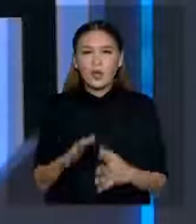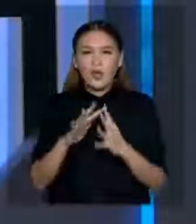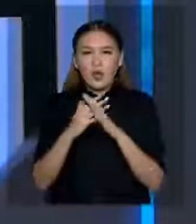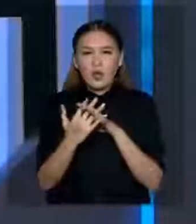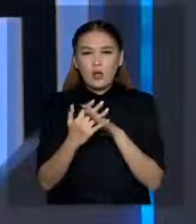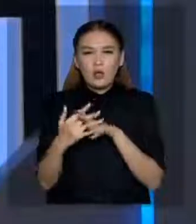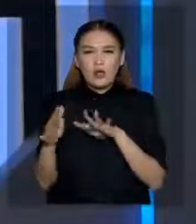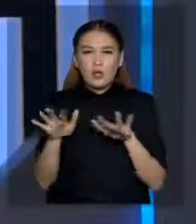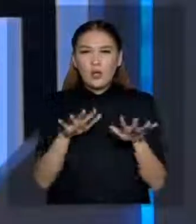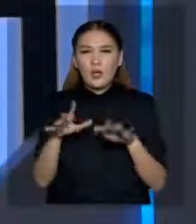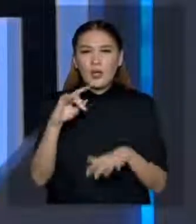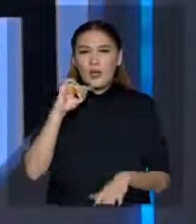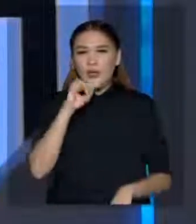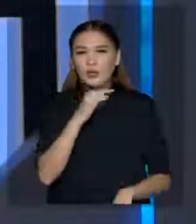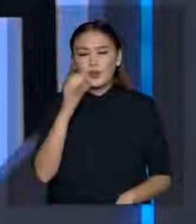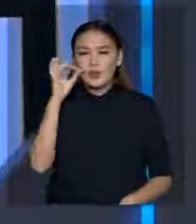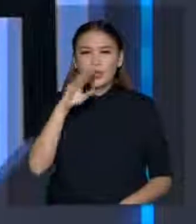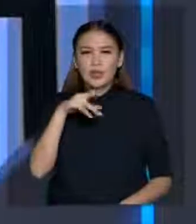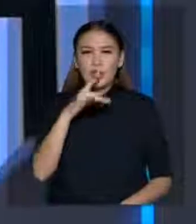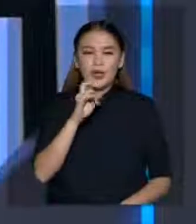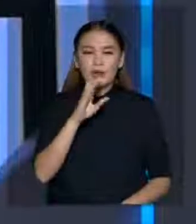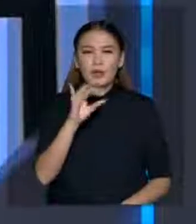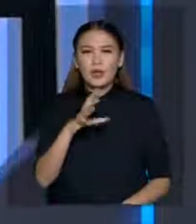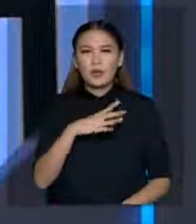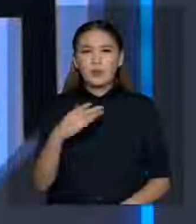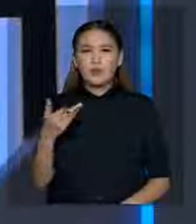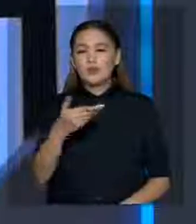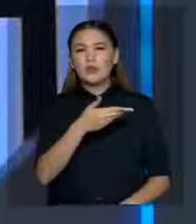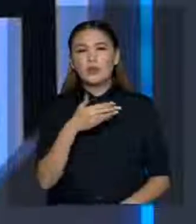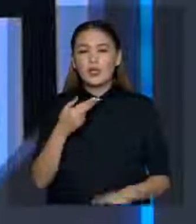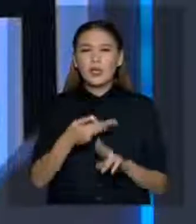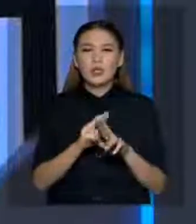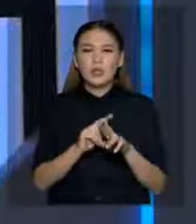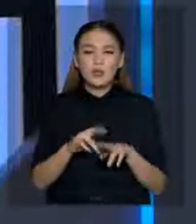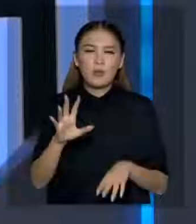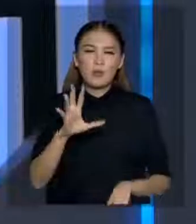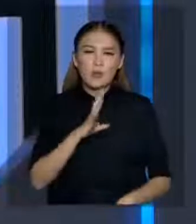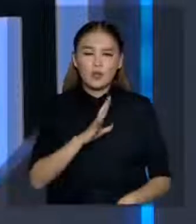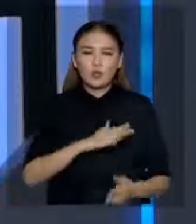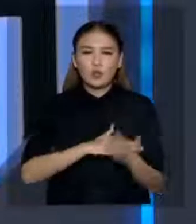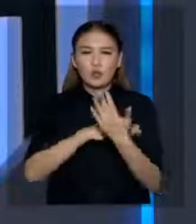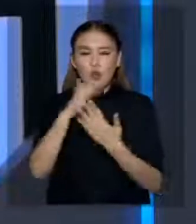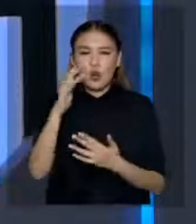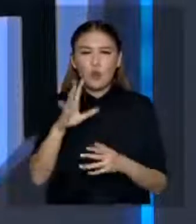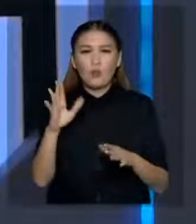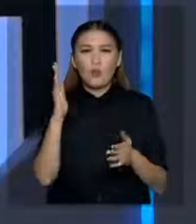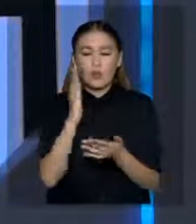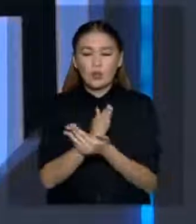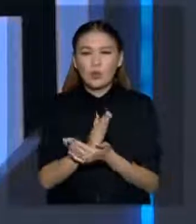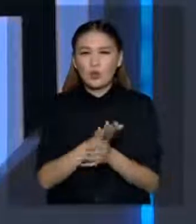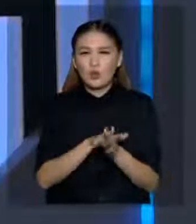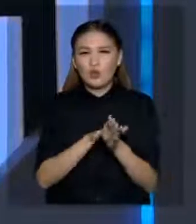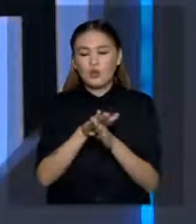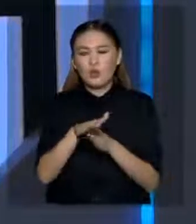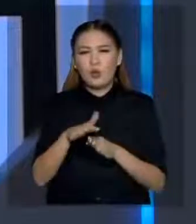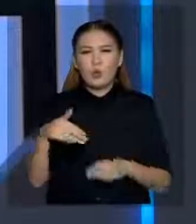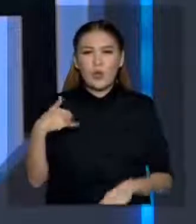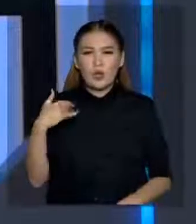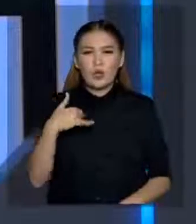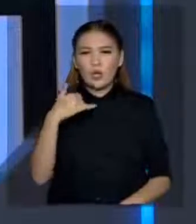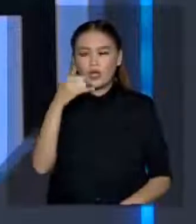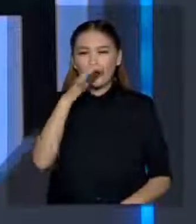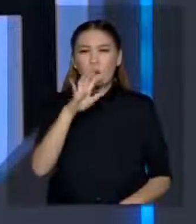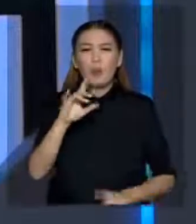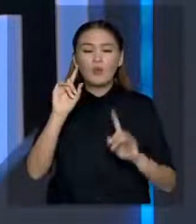Ал шарашылығы экономиканың драйвері. Алайда бізде бұл саланың потенциалы жоғары болғанмен толық пайдалана алмай отырмыз.